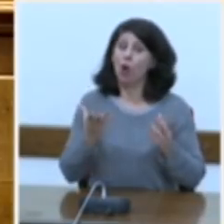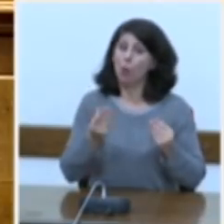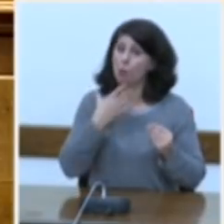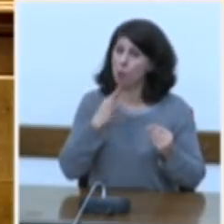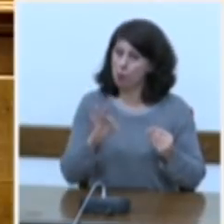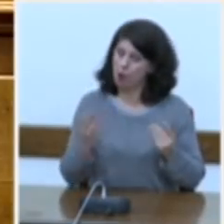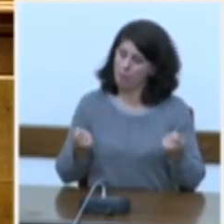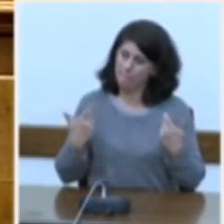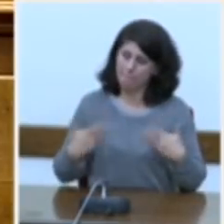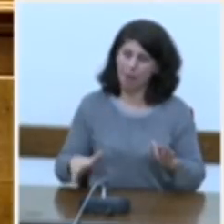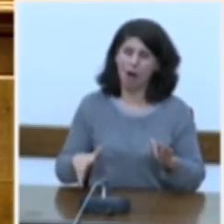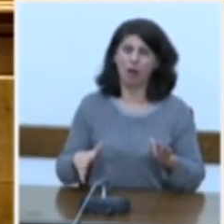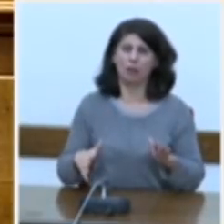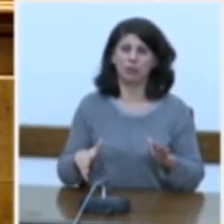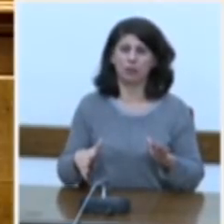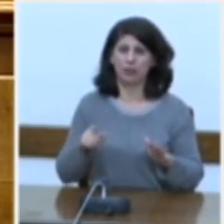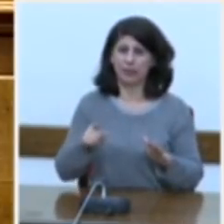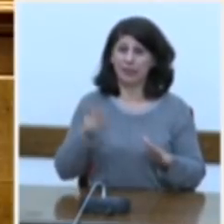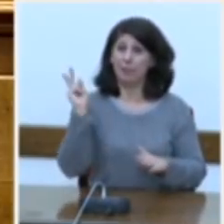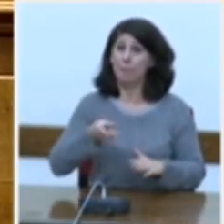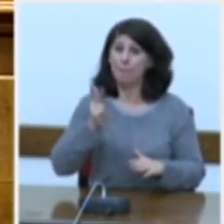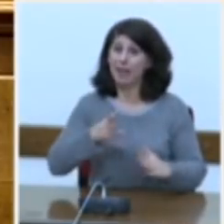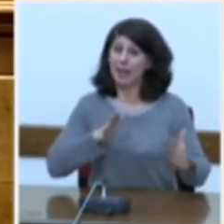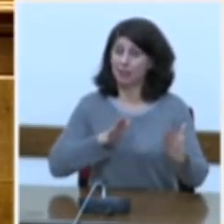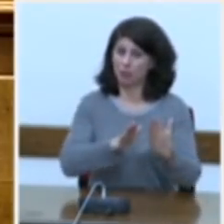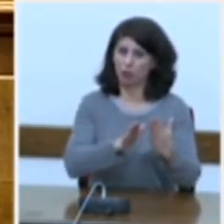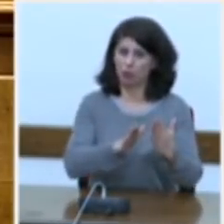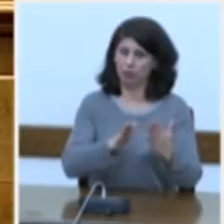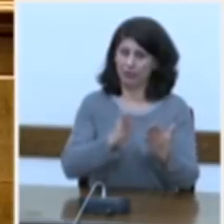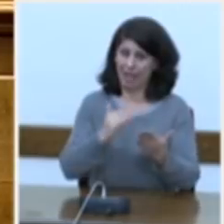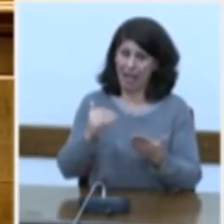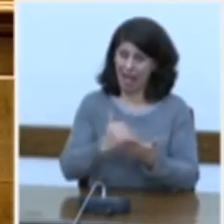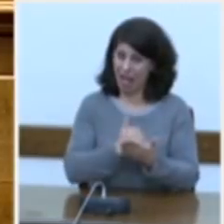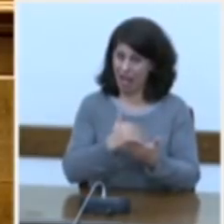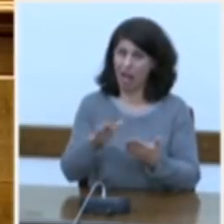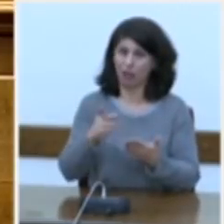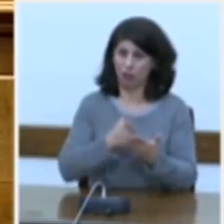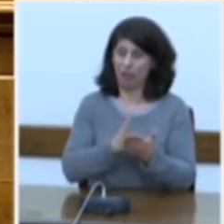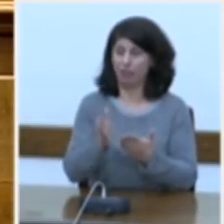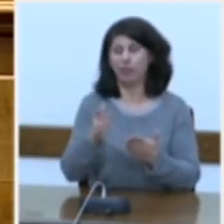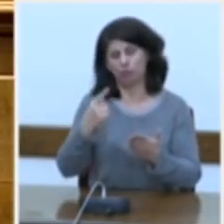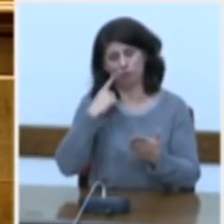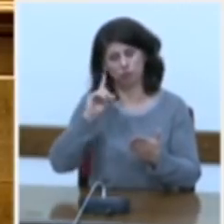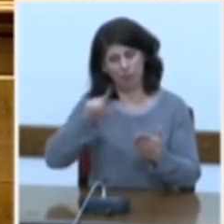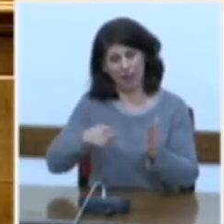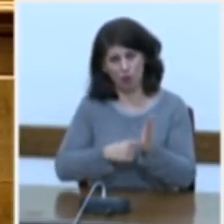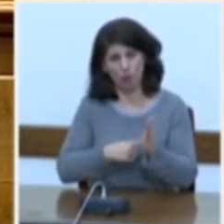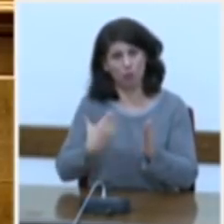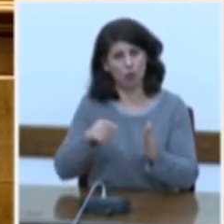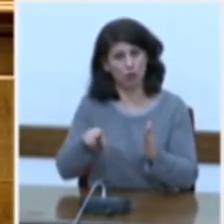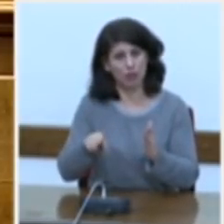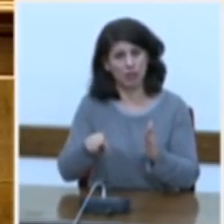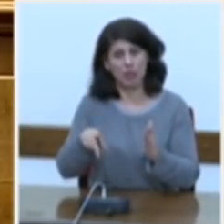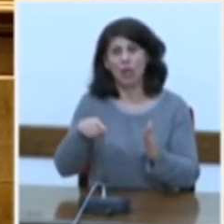γίνεται ανάμεσα στα άλλα για την ποινική αντιμετώπιση των αδικημάτων που έχουν να κάνουν με την προσβολή